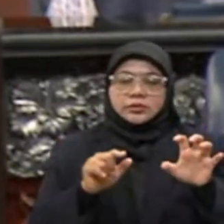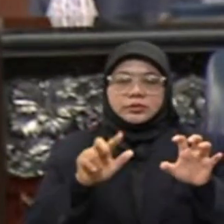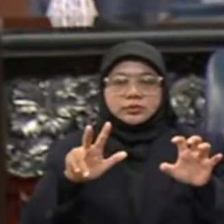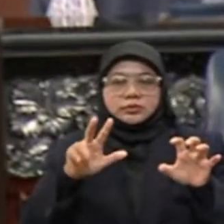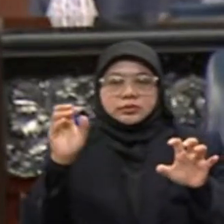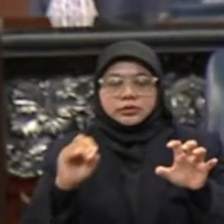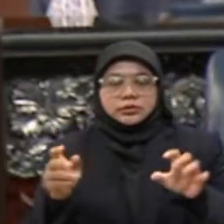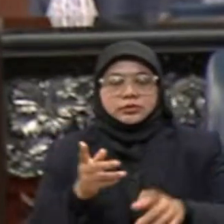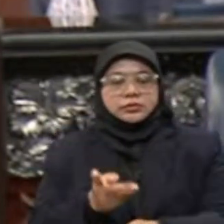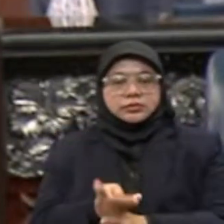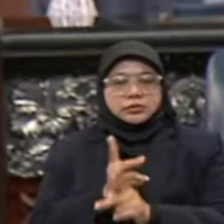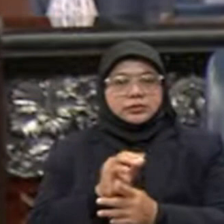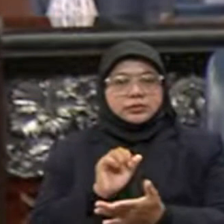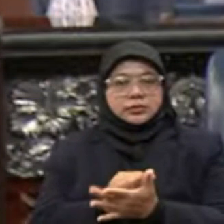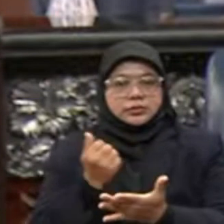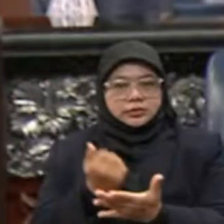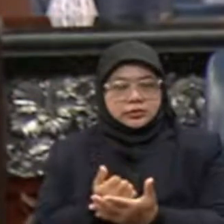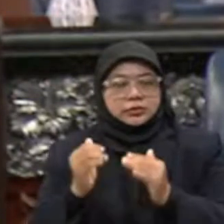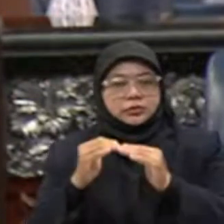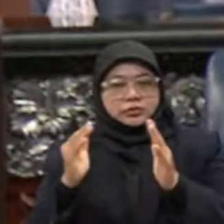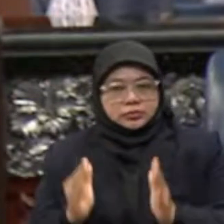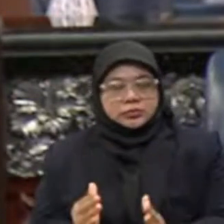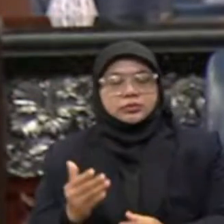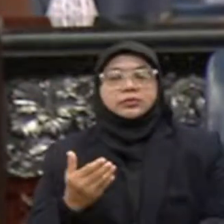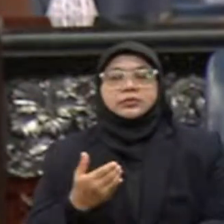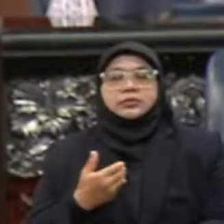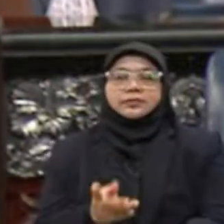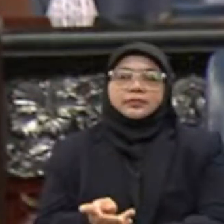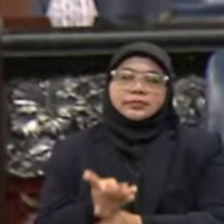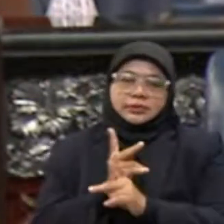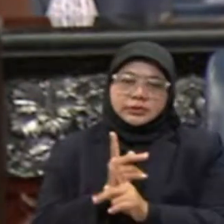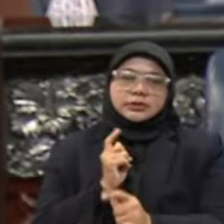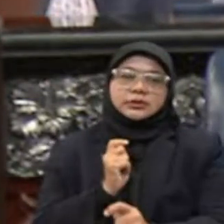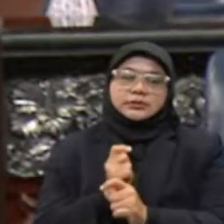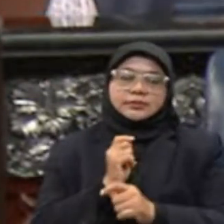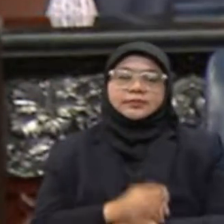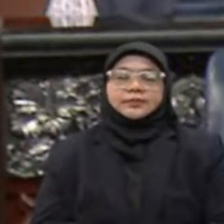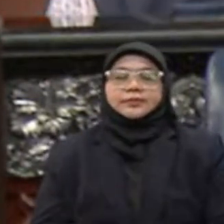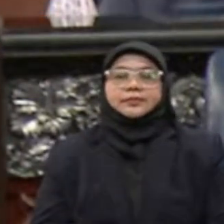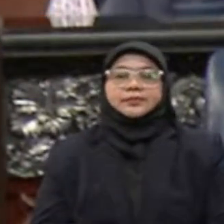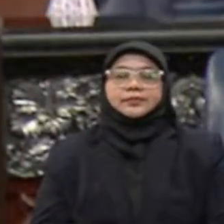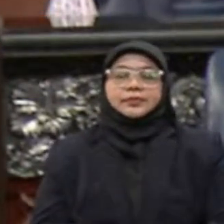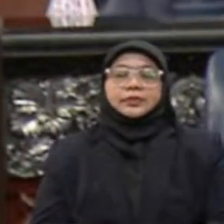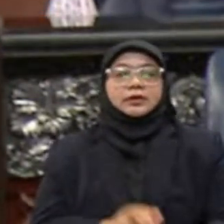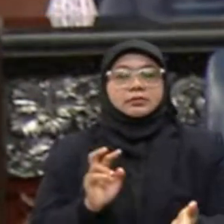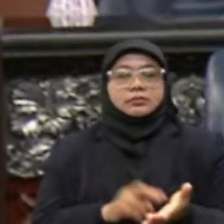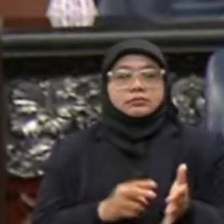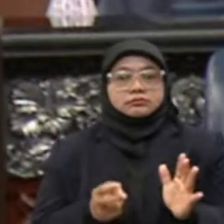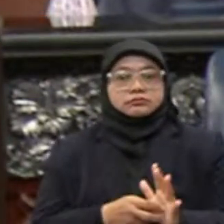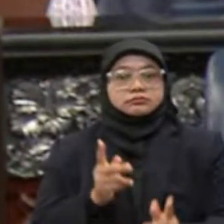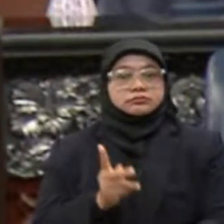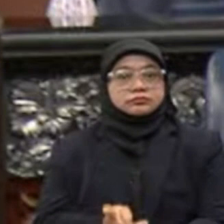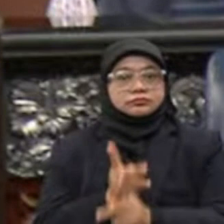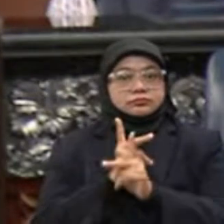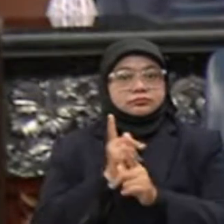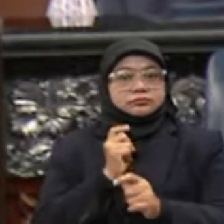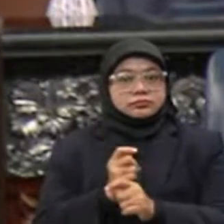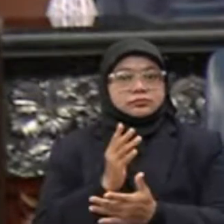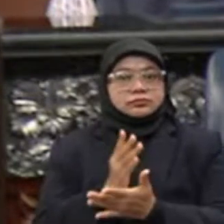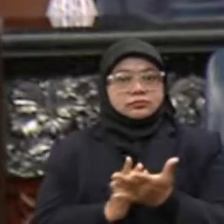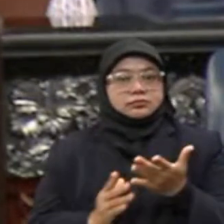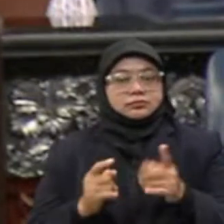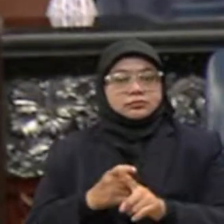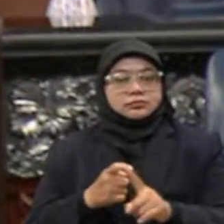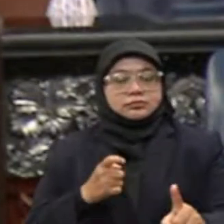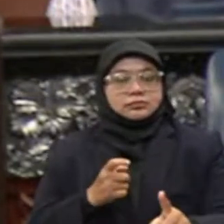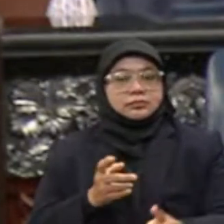jumlah icon pinjaman dalam sektor isu rumah adalah pinjaman tetap berarti apabila pinjaman tetap separuh daripada